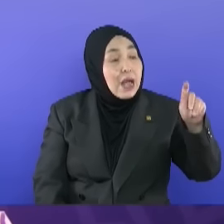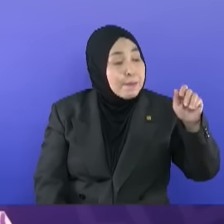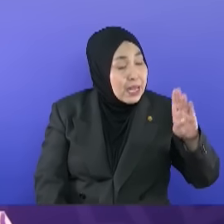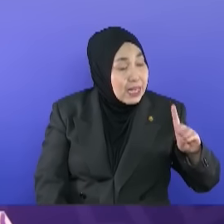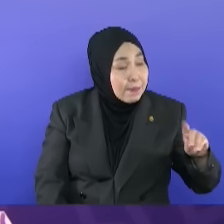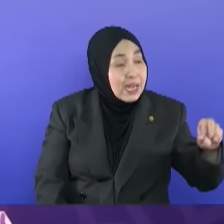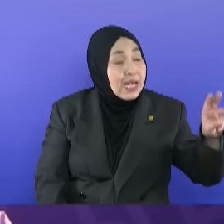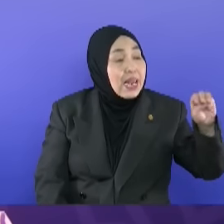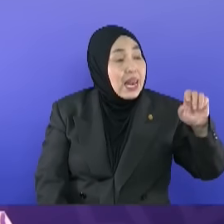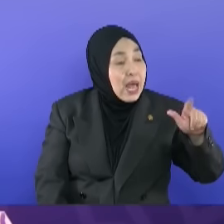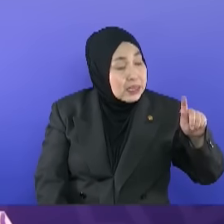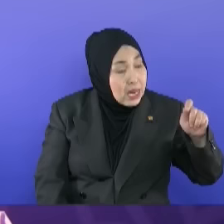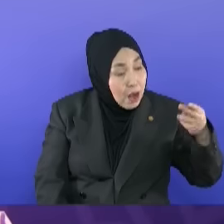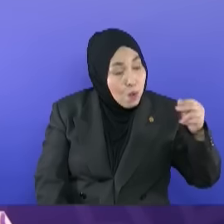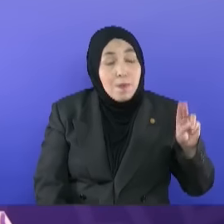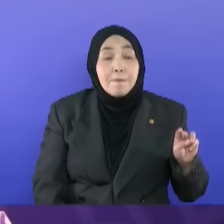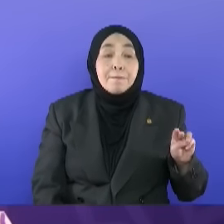millatahum